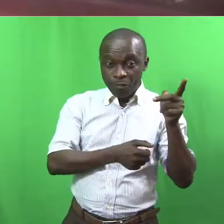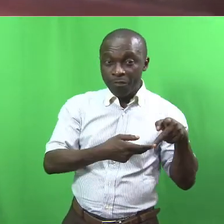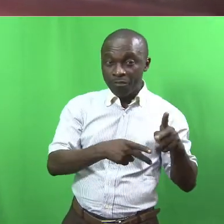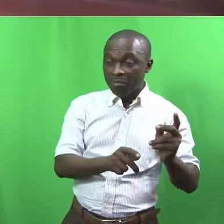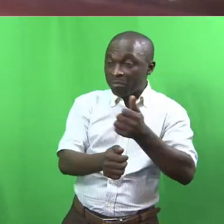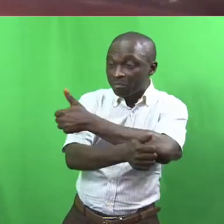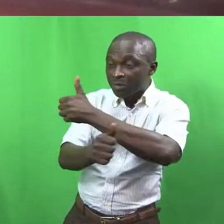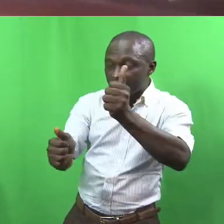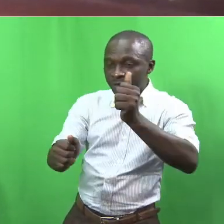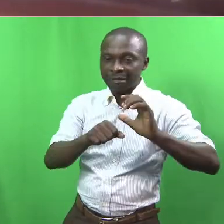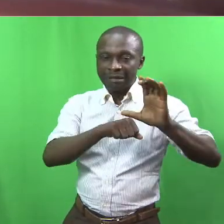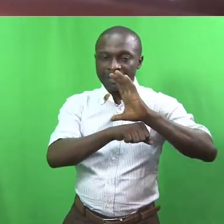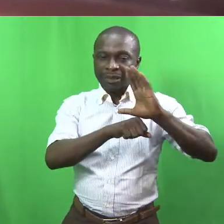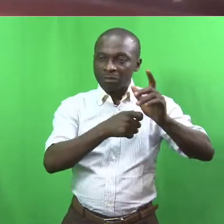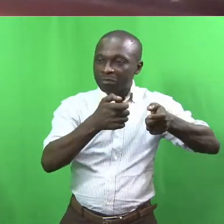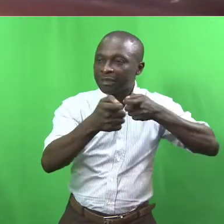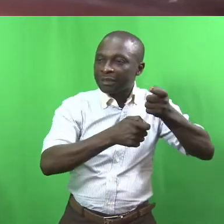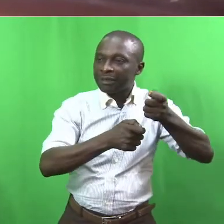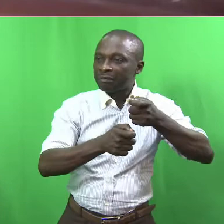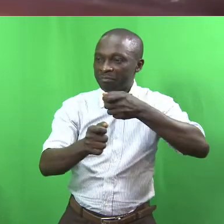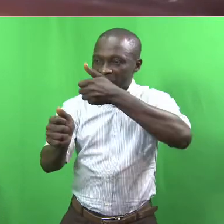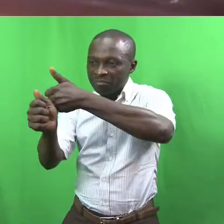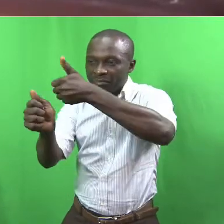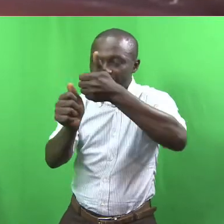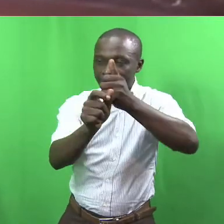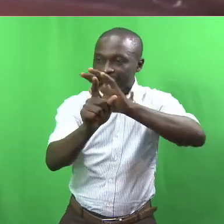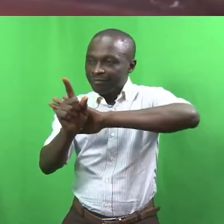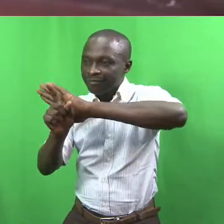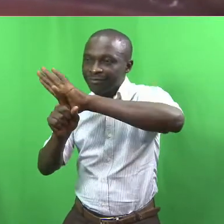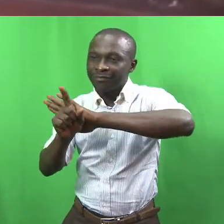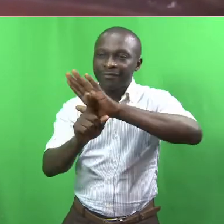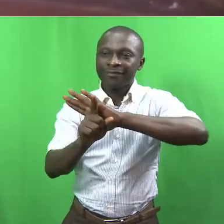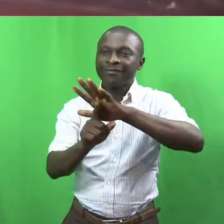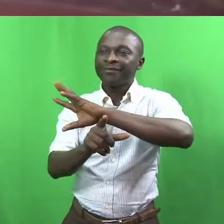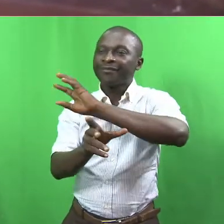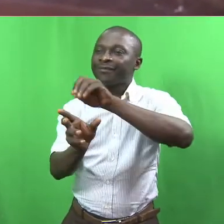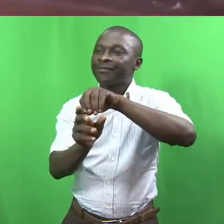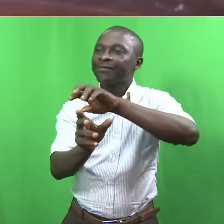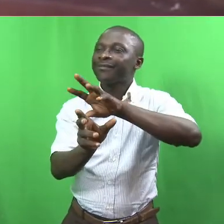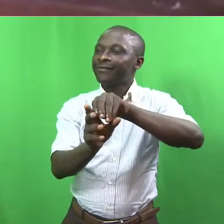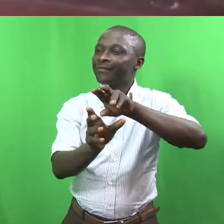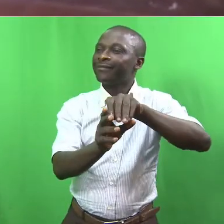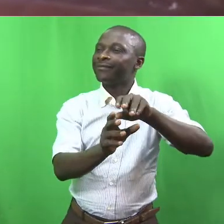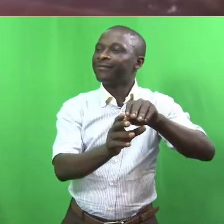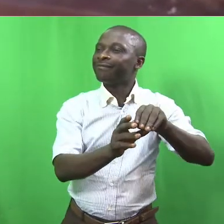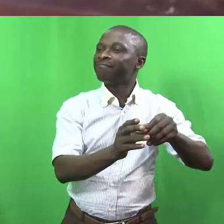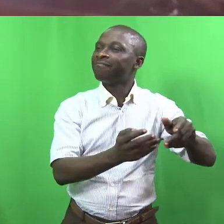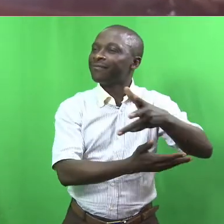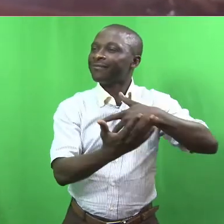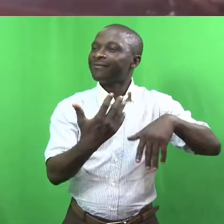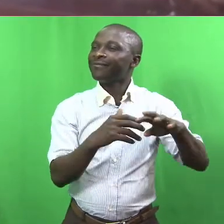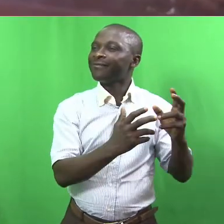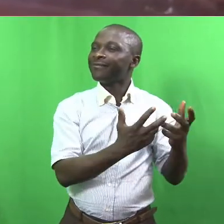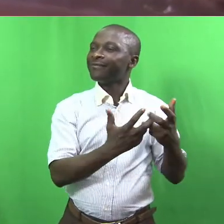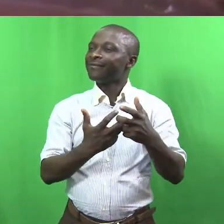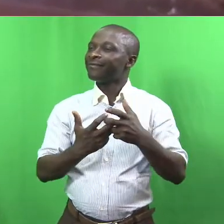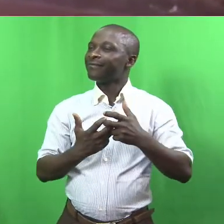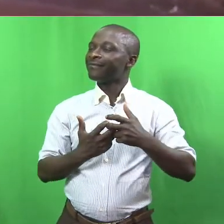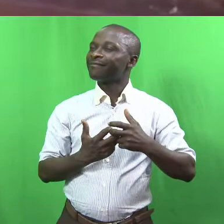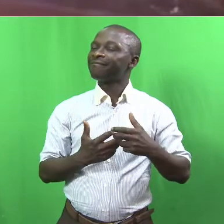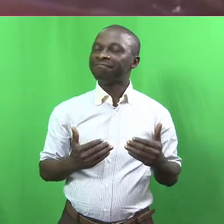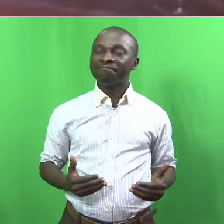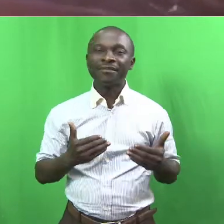de notre communauté, car au quotidien, ils sont plus proches des populations, ils sont mieux plus